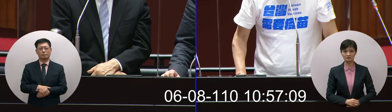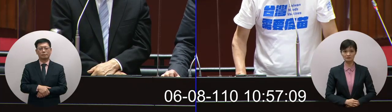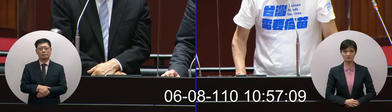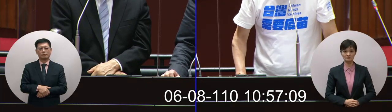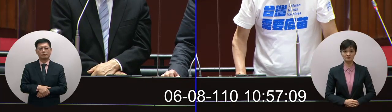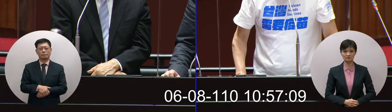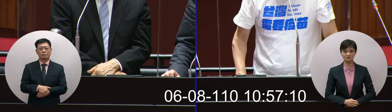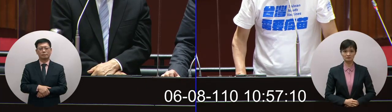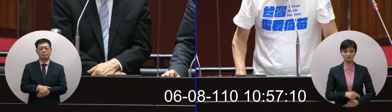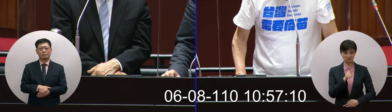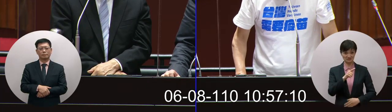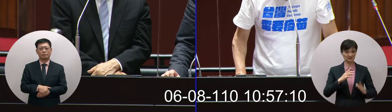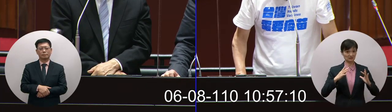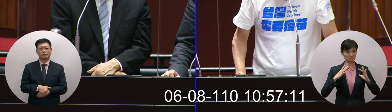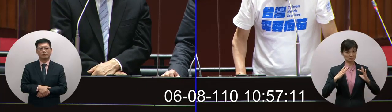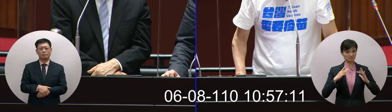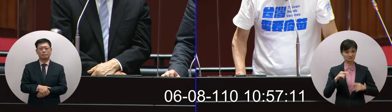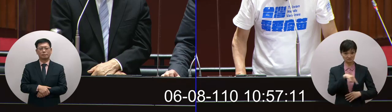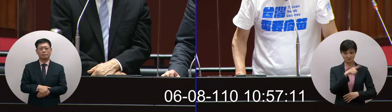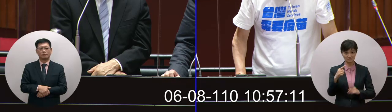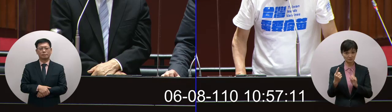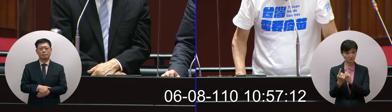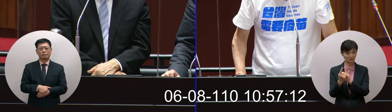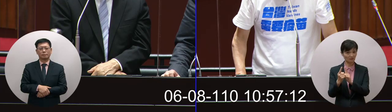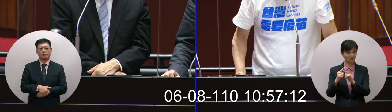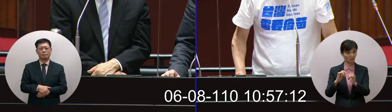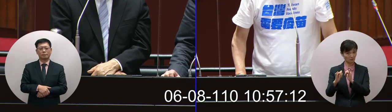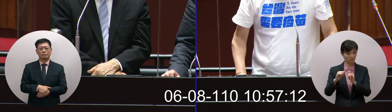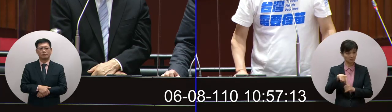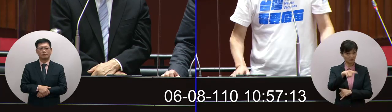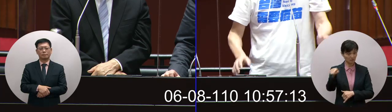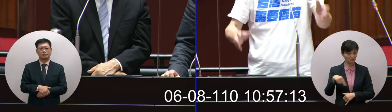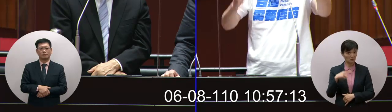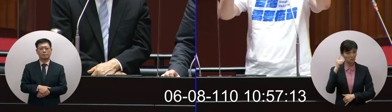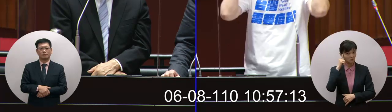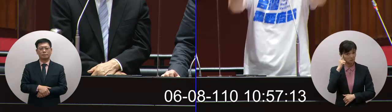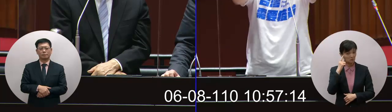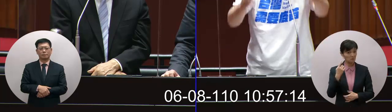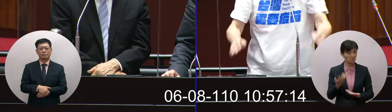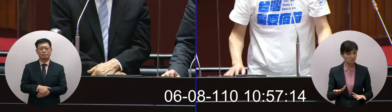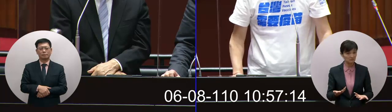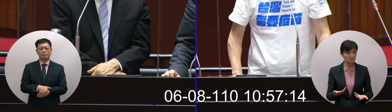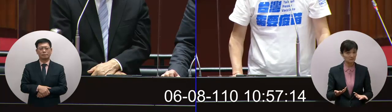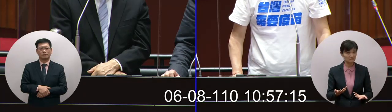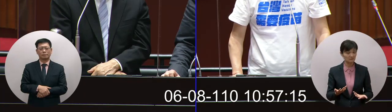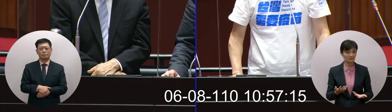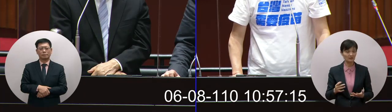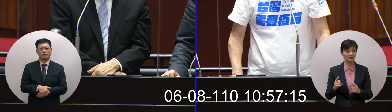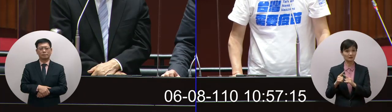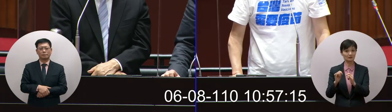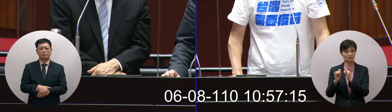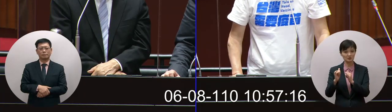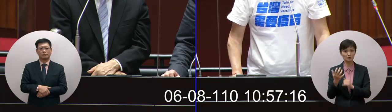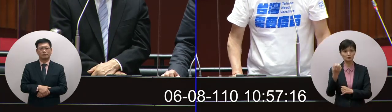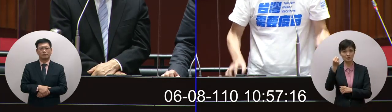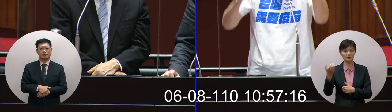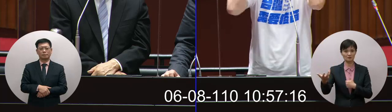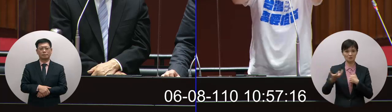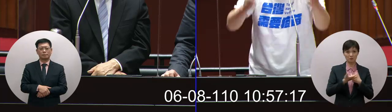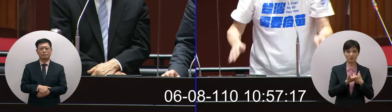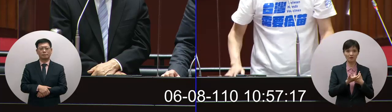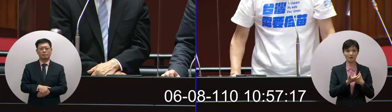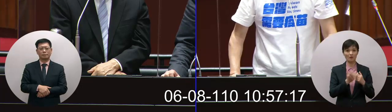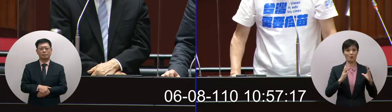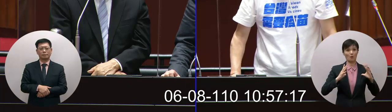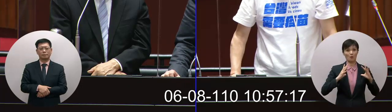身为官员，你对得起你们对得起老百姓吗？老百姓把权力通通给你们了，你们喜欢钱也